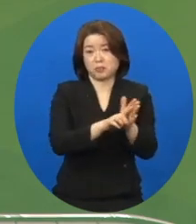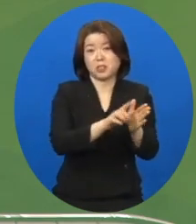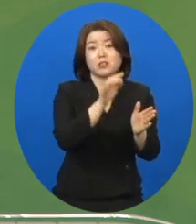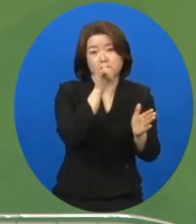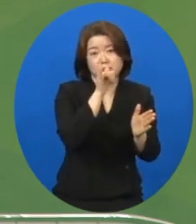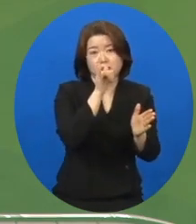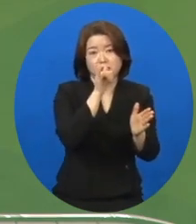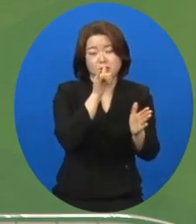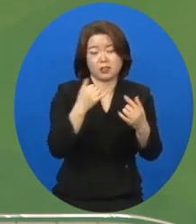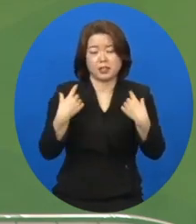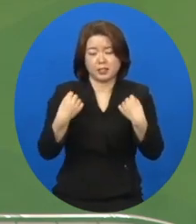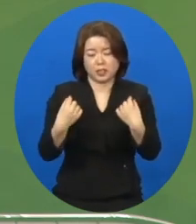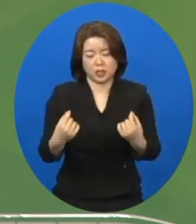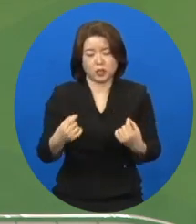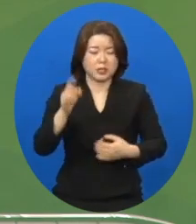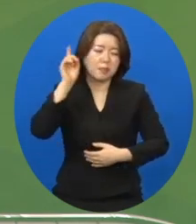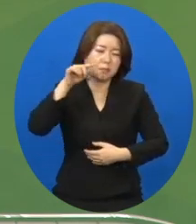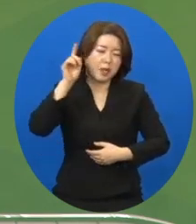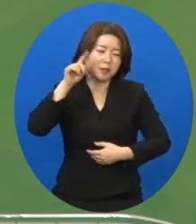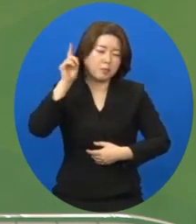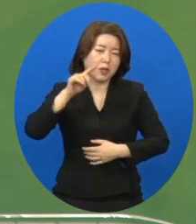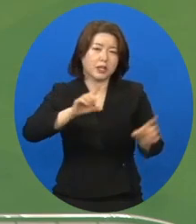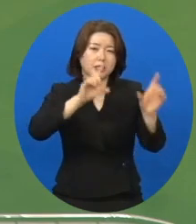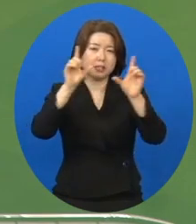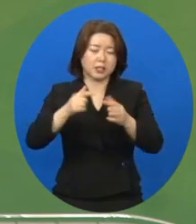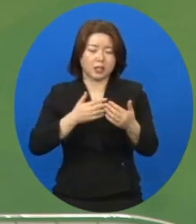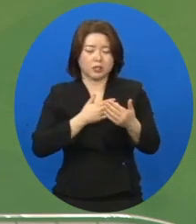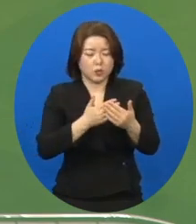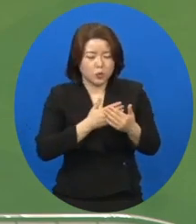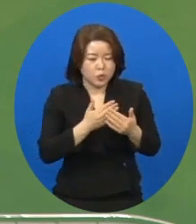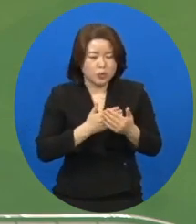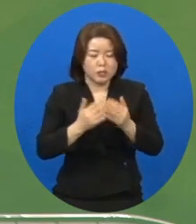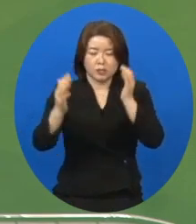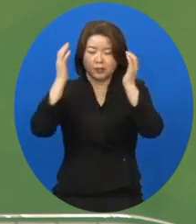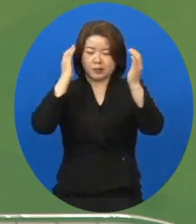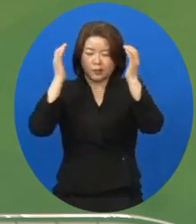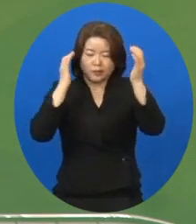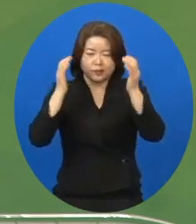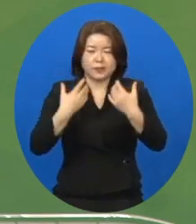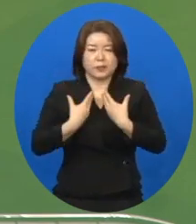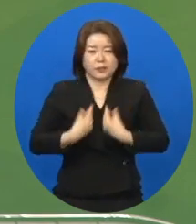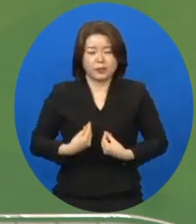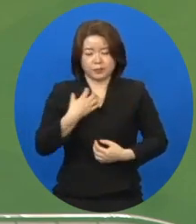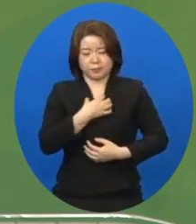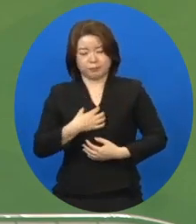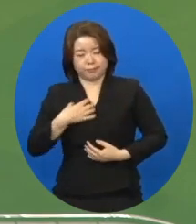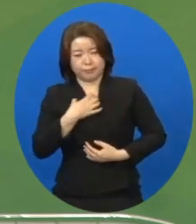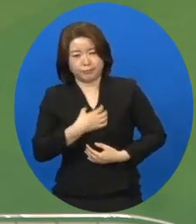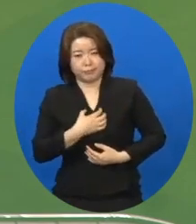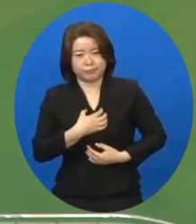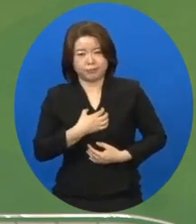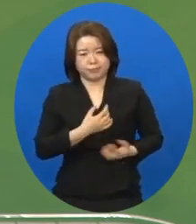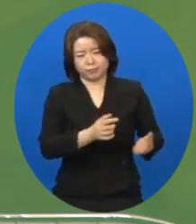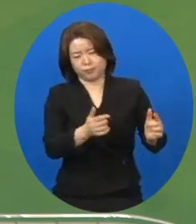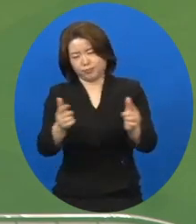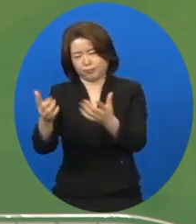여전히 매일매일의 삶은 두려움과 혼란, 낙심, 염려로 점철되어져